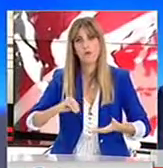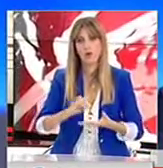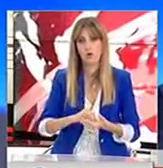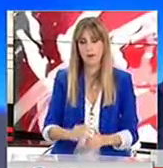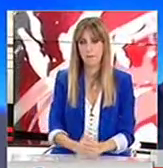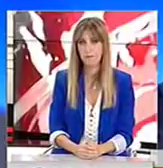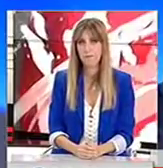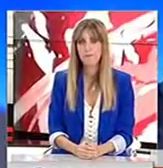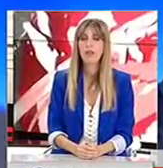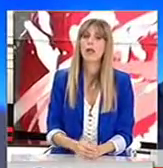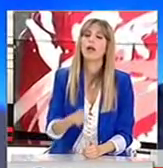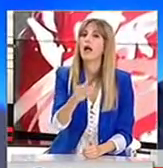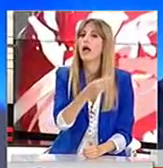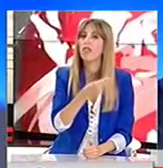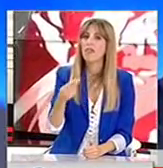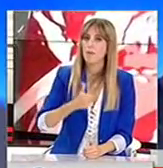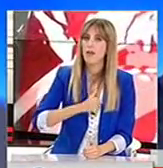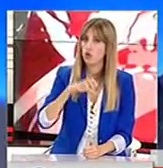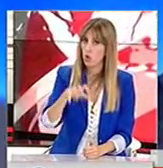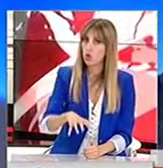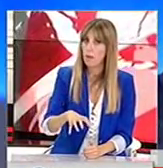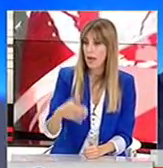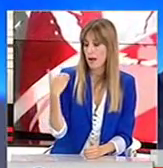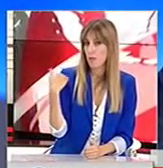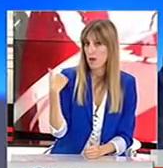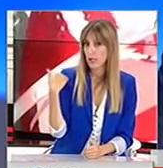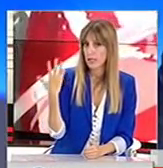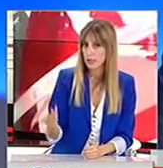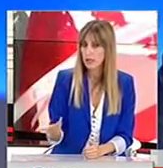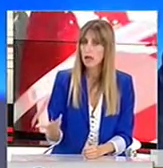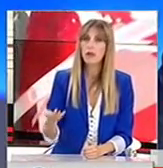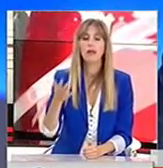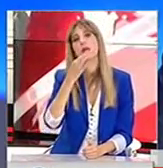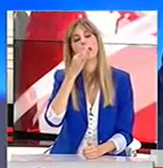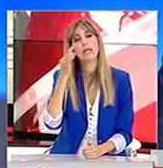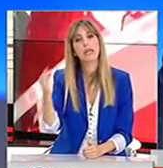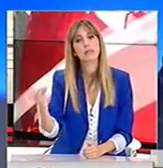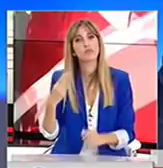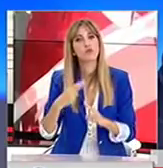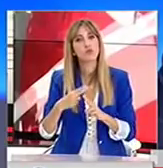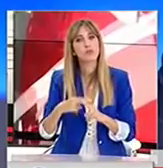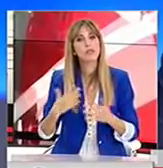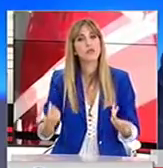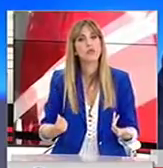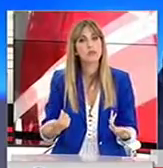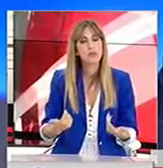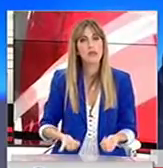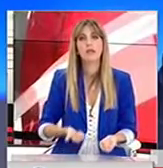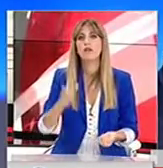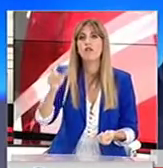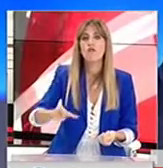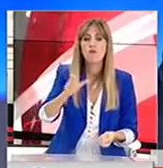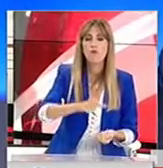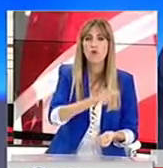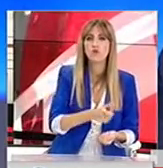τομέα, να σας πω ότι τα ληξιπρόθεσμα προς ιδιώτες μειώνονται.